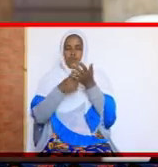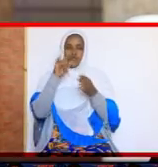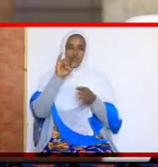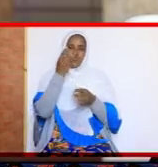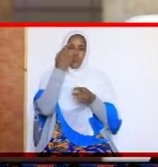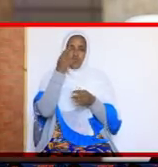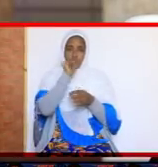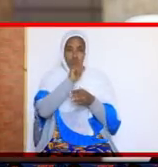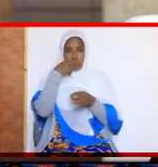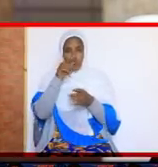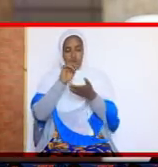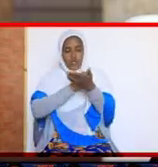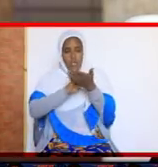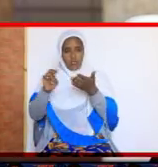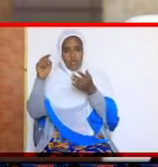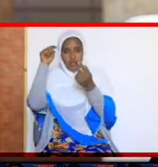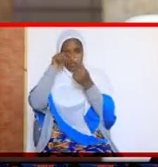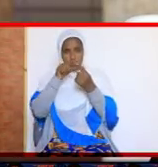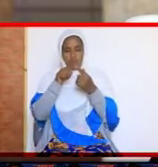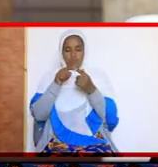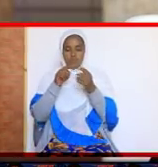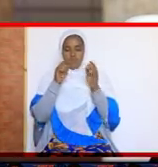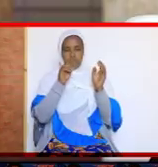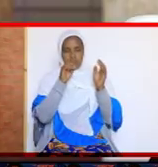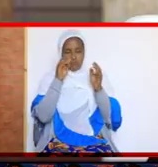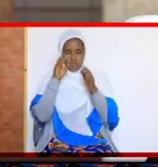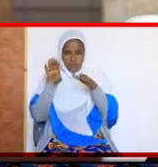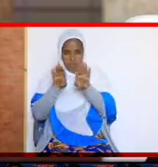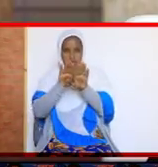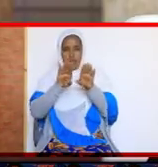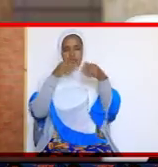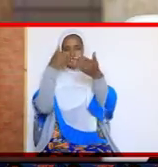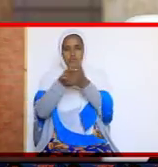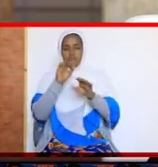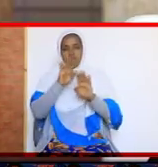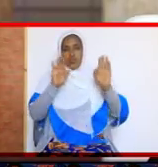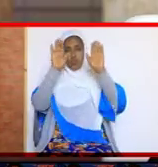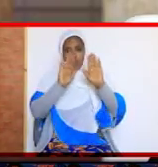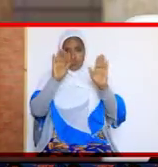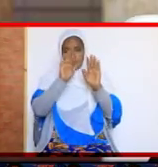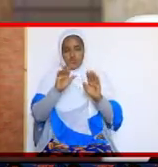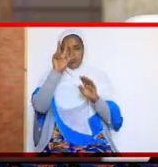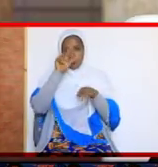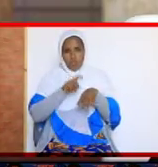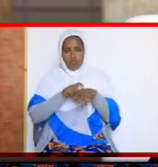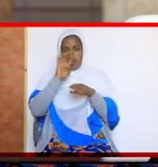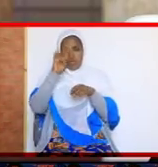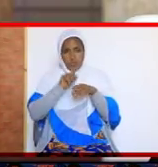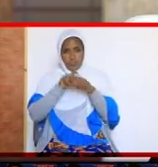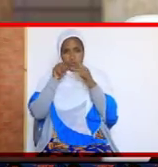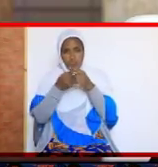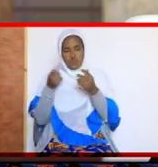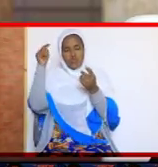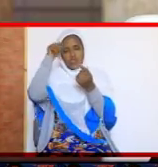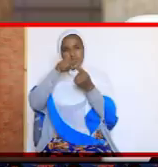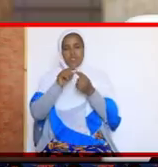ዘወትሩ ያው ውሎ ቅዳሴ እስከሚዘጋ ድረስ የሚቆምበት ነው። እሁድ ደግሞ ያው 3 ሰዓት 4 ሰዓት ተጀምሮ